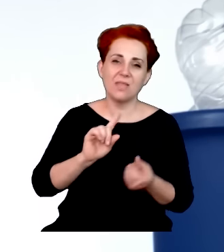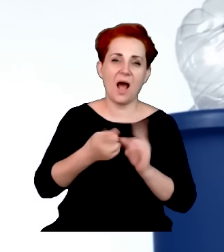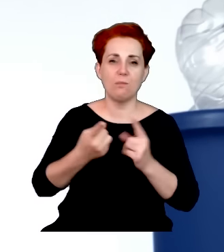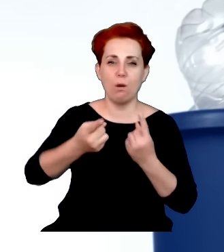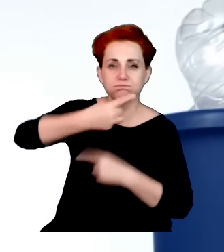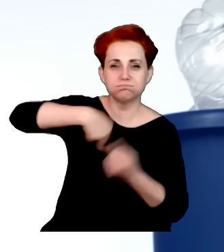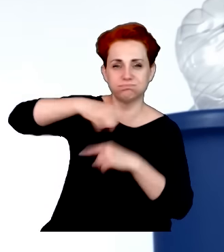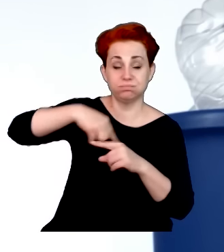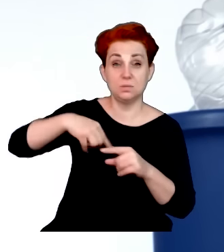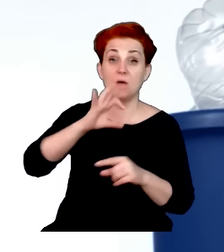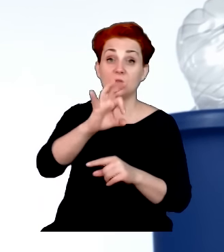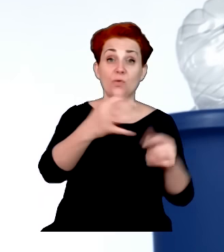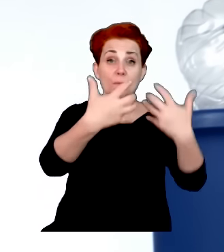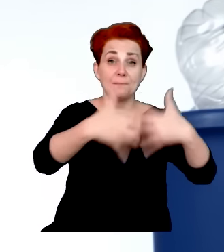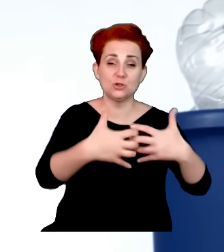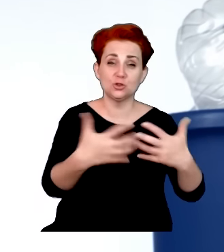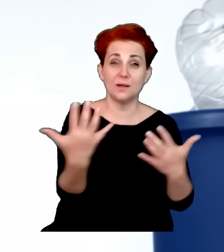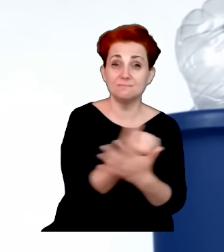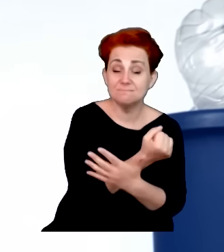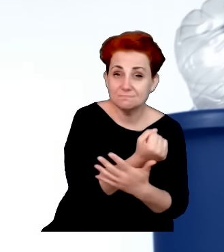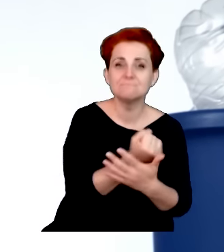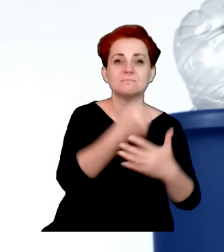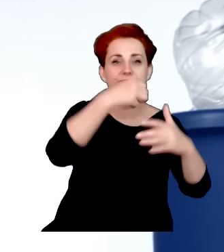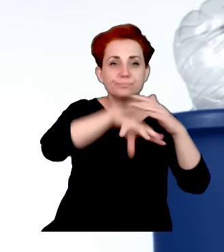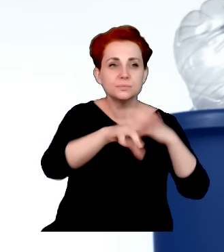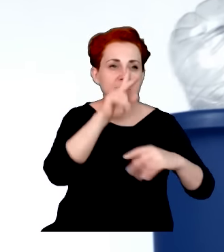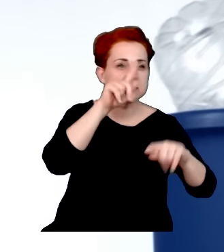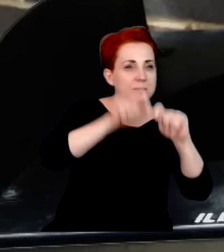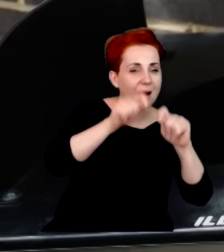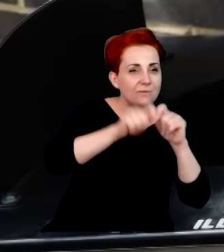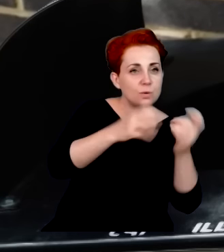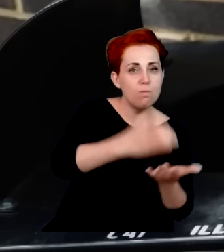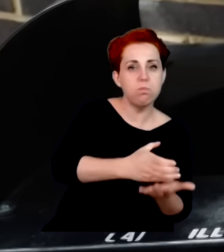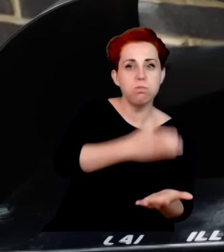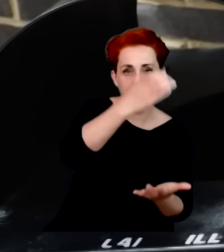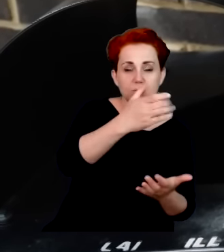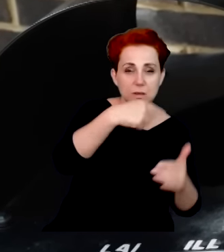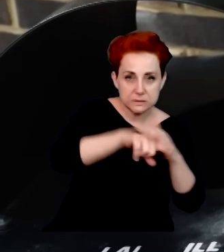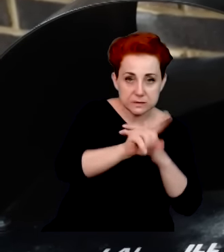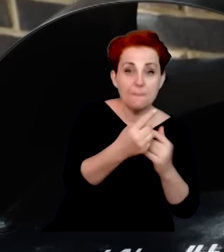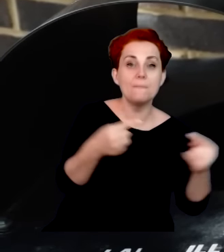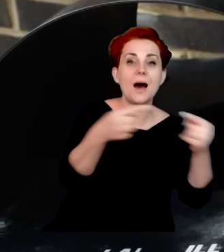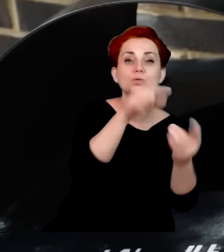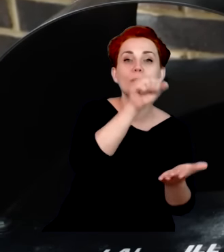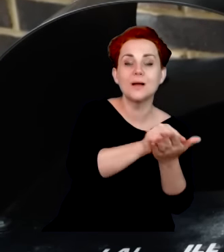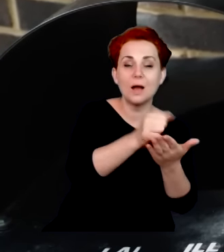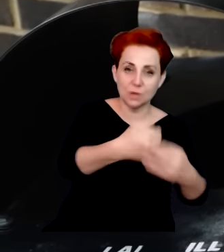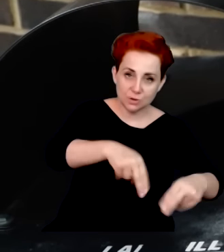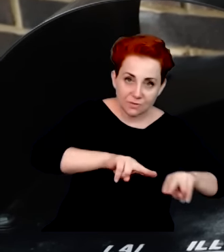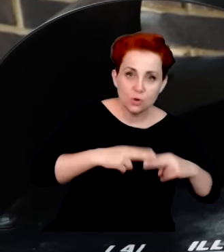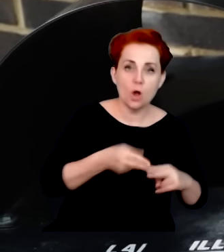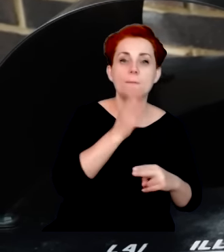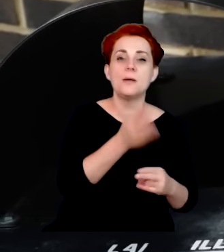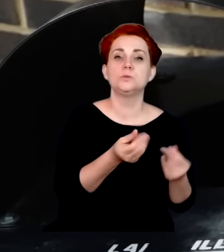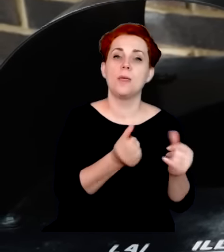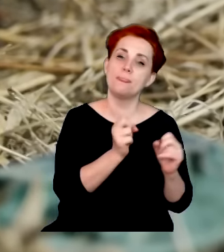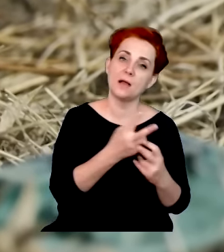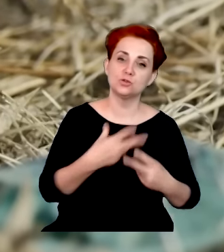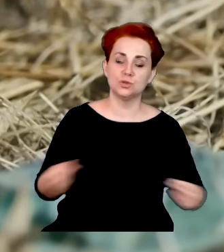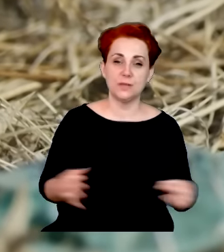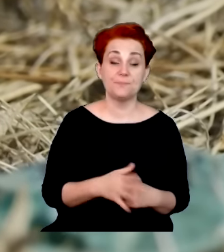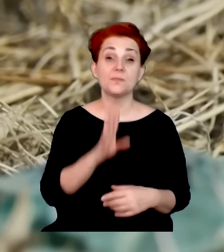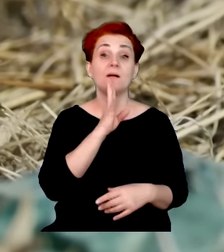Zadaniem maszyny jest przyjęcie opakowania i stwierdzenie, czy butelka znajduje się w systemie kaucyjnym, czy ma zostać wypłacona kaucja. W